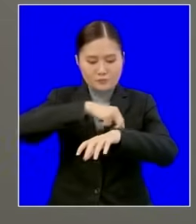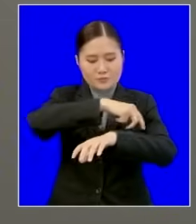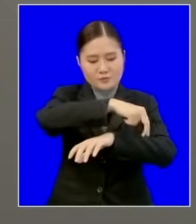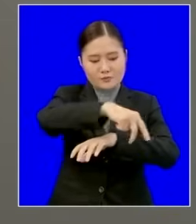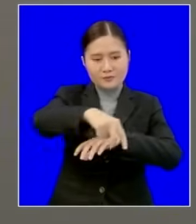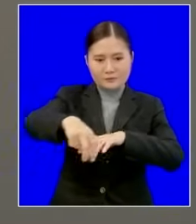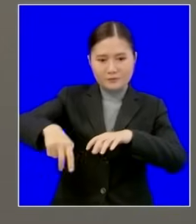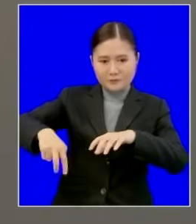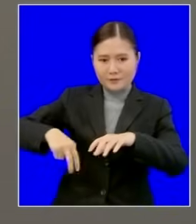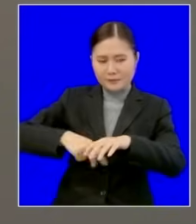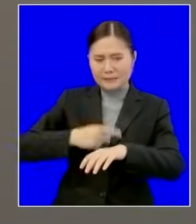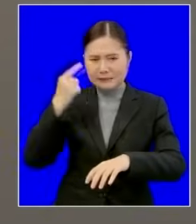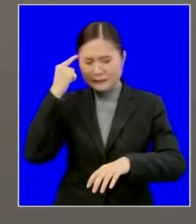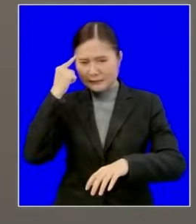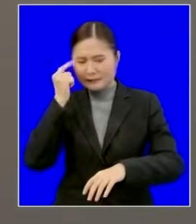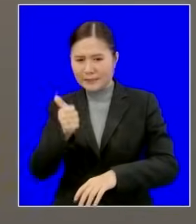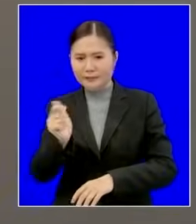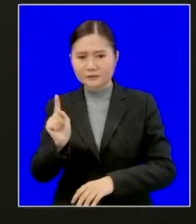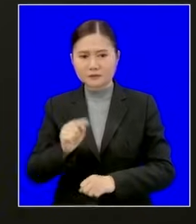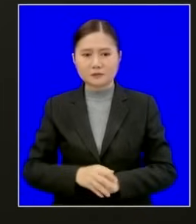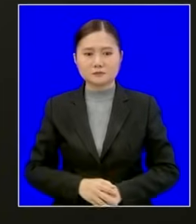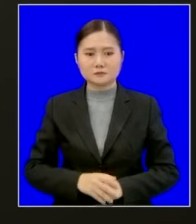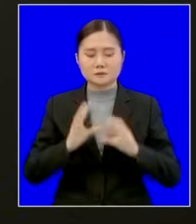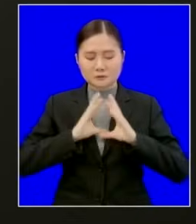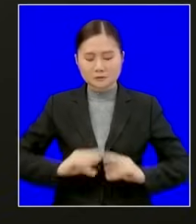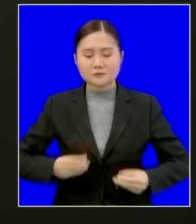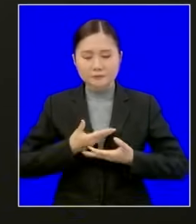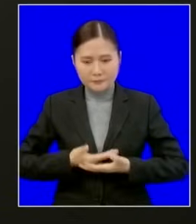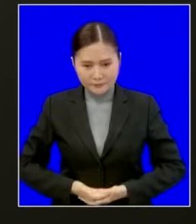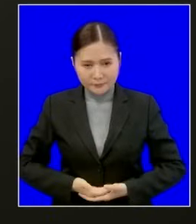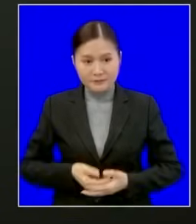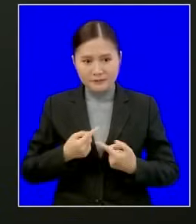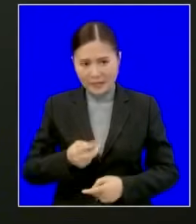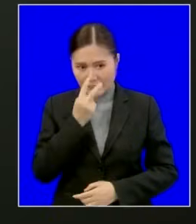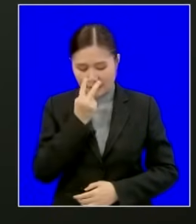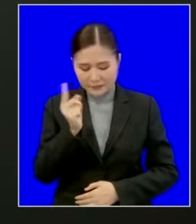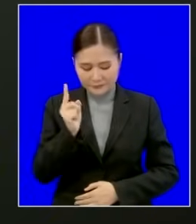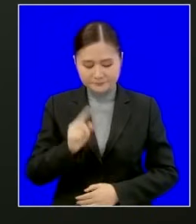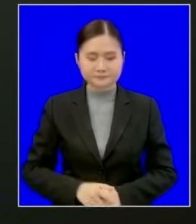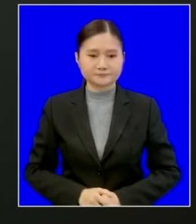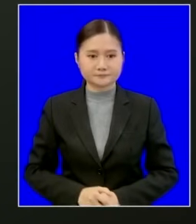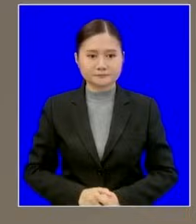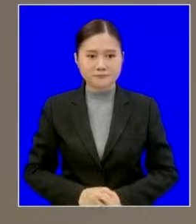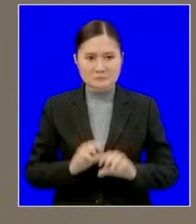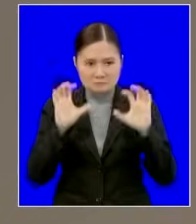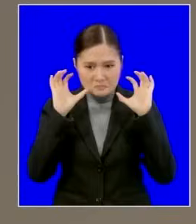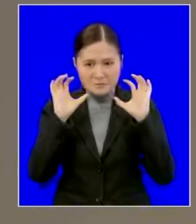ะฮะว่าสิ่งที่เธอคิดที่ได้คือสมาธิและสติแต่สิ่งที่ได้กลับมาบ้านคือผี